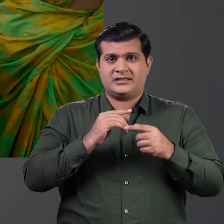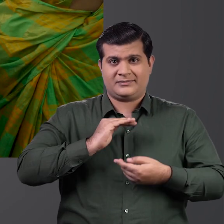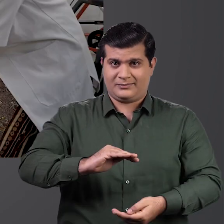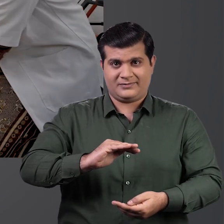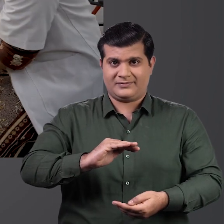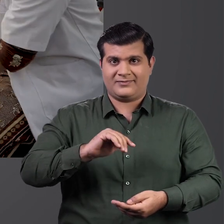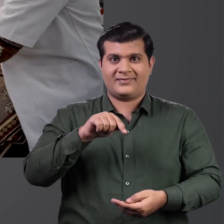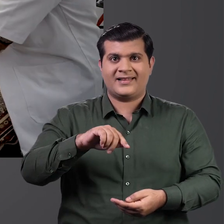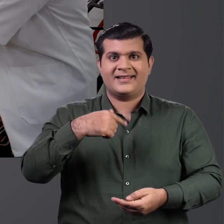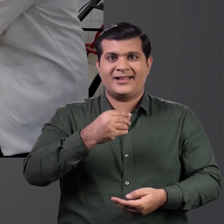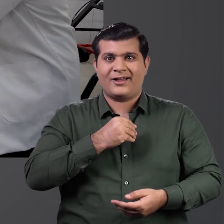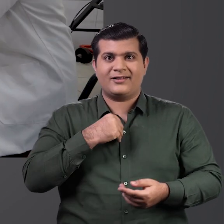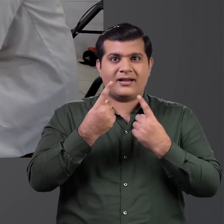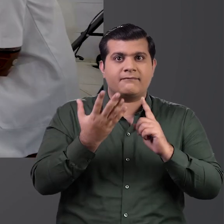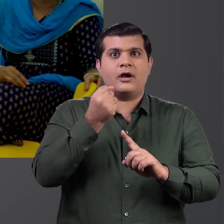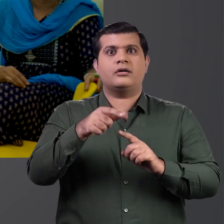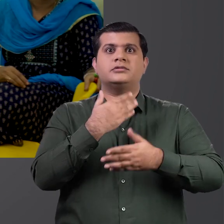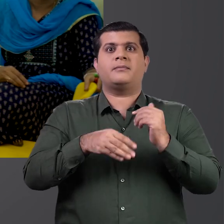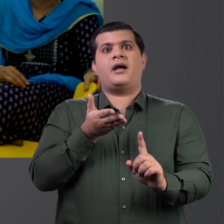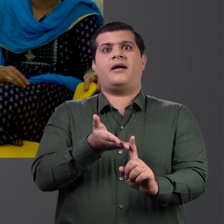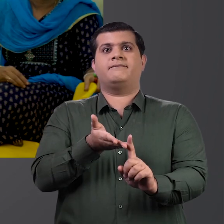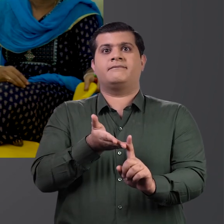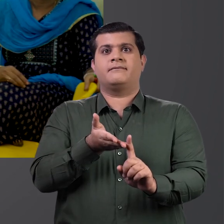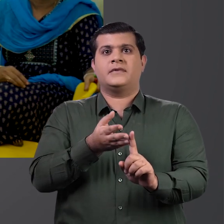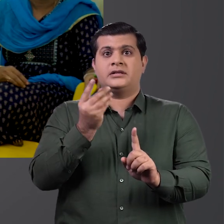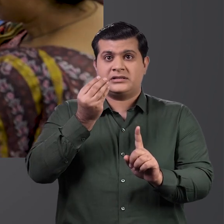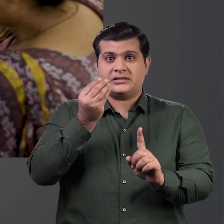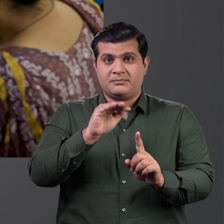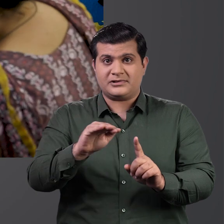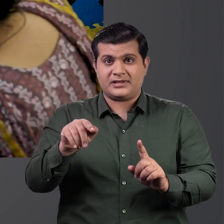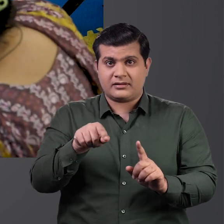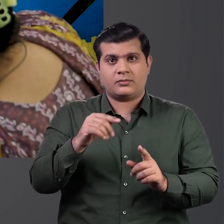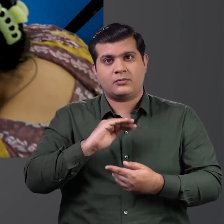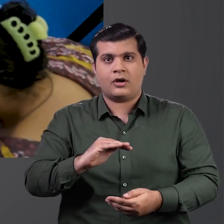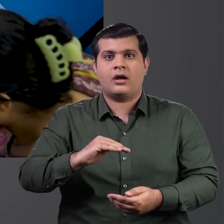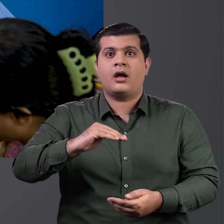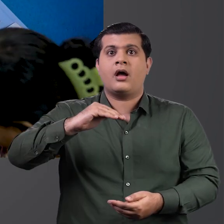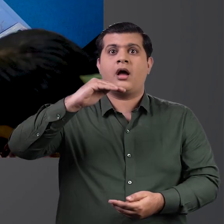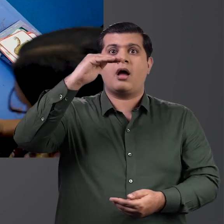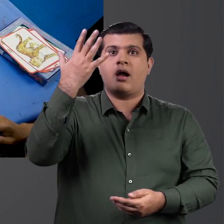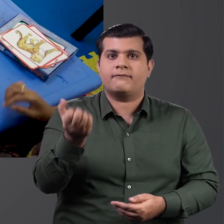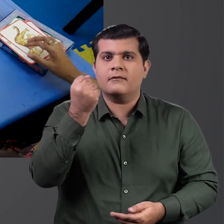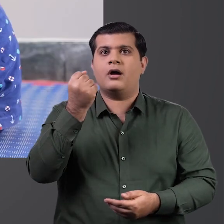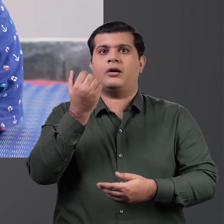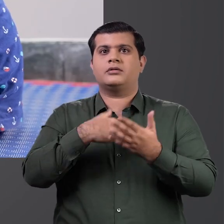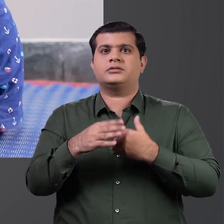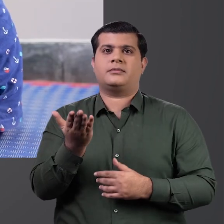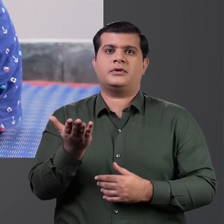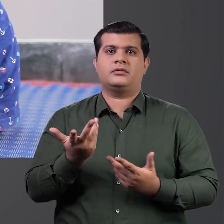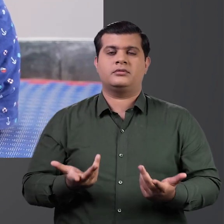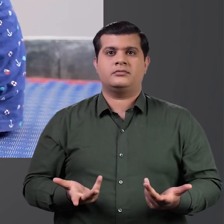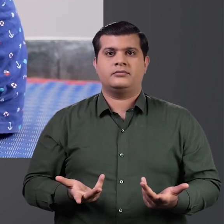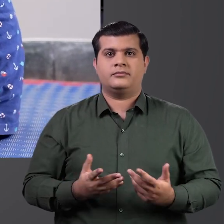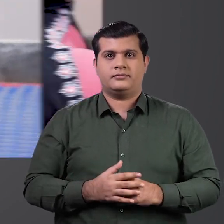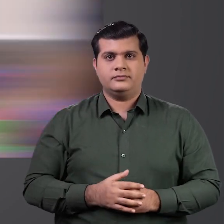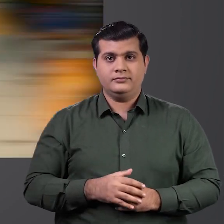नवजात बच्चों में चिकित्सीय जांच के बाद ही दिव्यांगता का पता चल जाता है, पर ज्यादातर बच्चों की उम्र बढ़ने के बाद ही इस स्थिति की